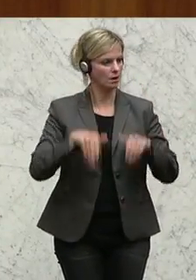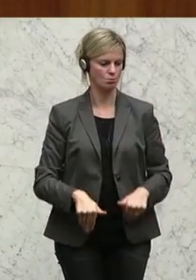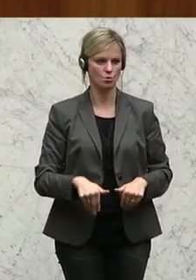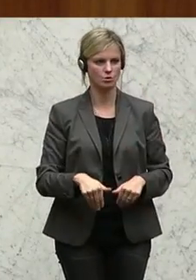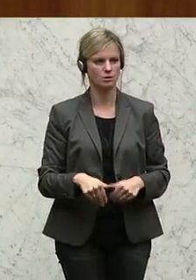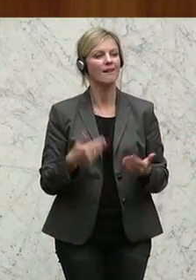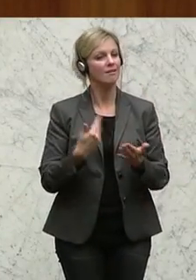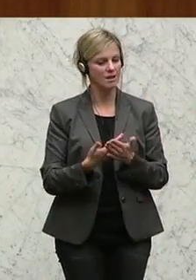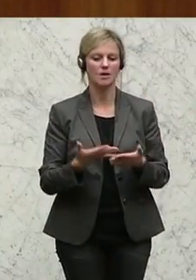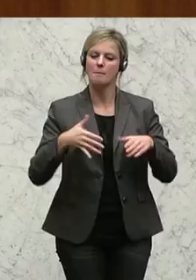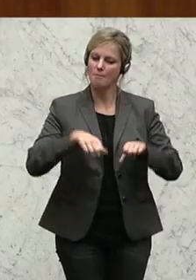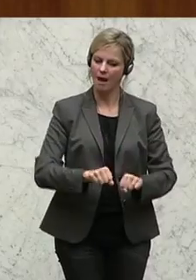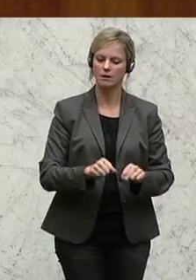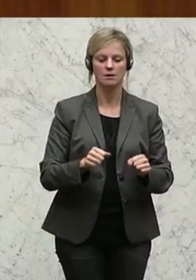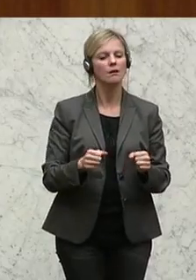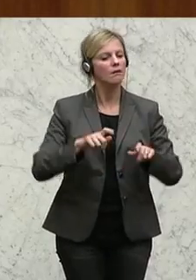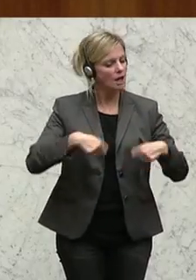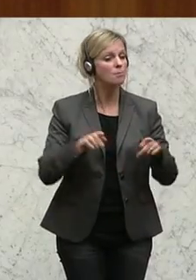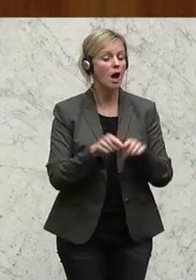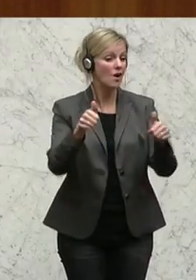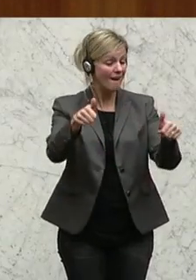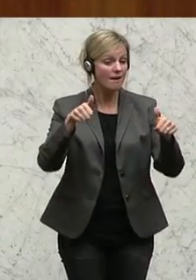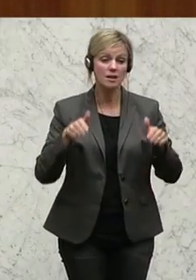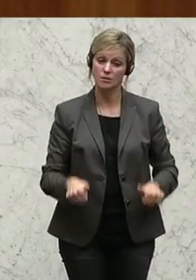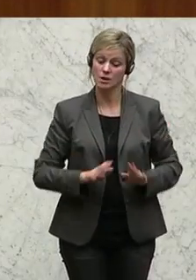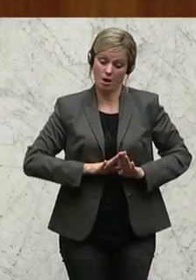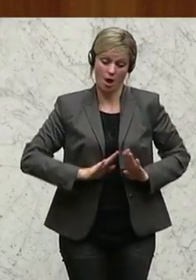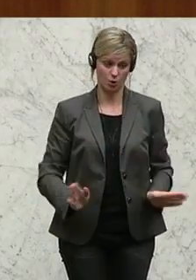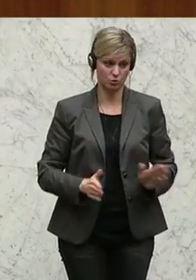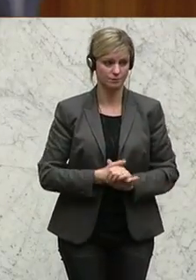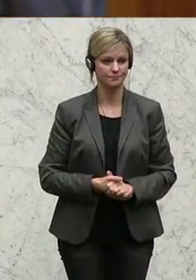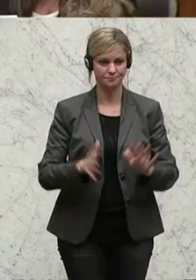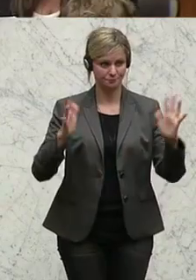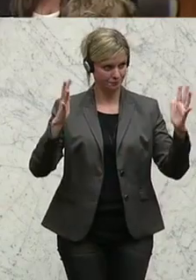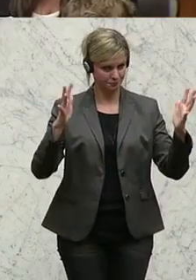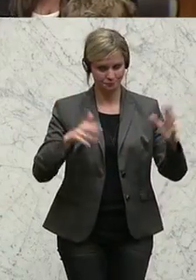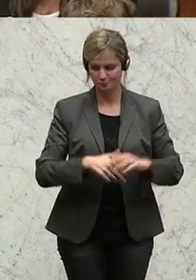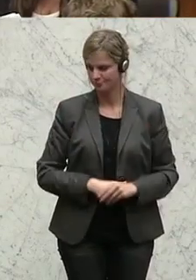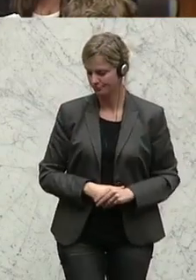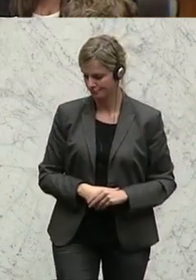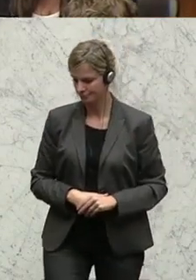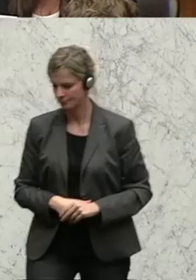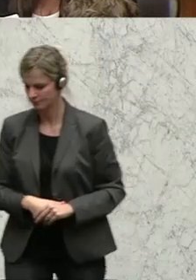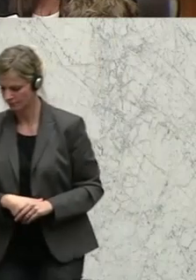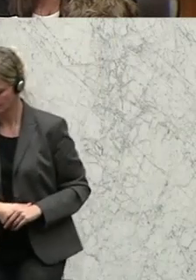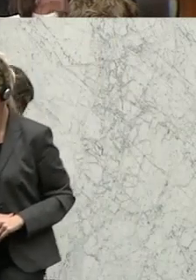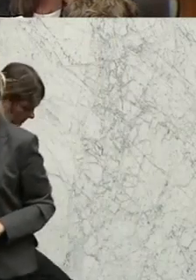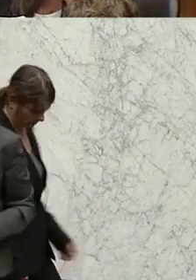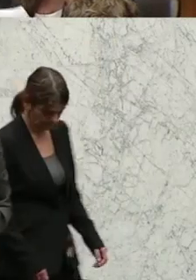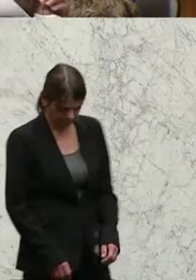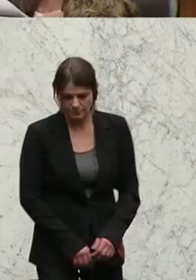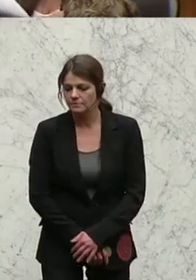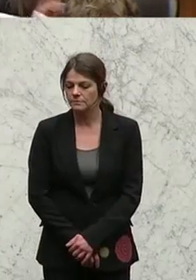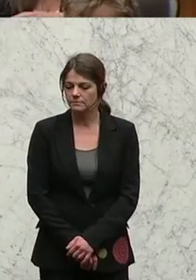für Banken Insolvenz geben, wenn sie keine Lebensberechtigung mehr haben. Die Lehren aus dem Hypo-Skandal